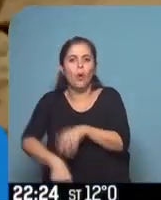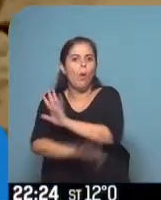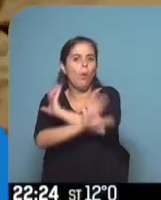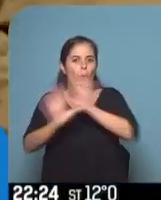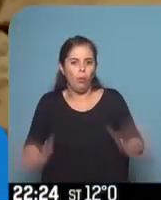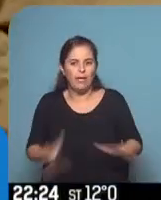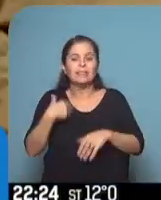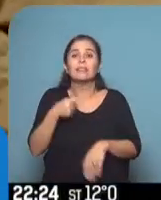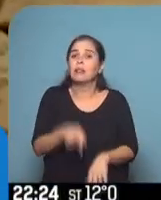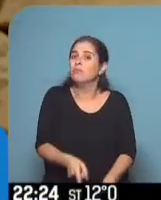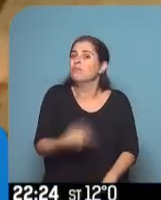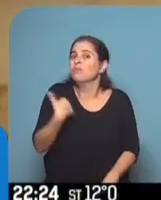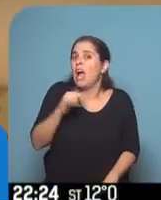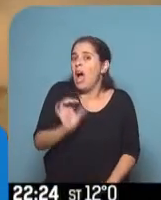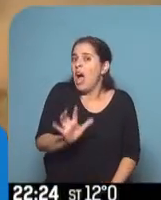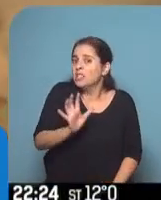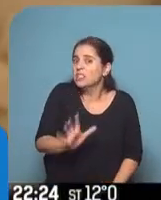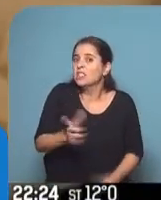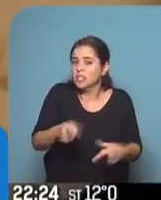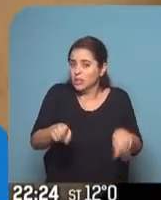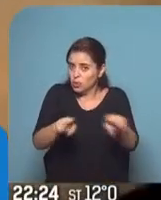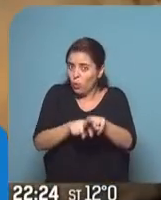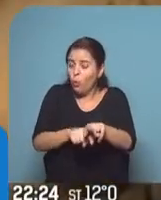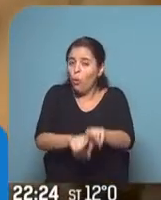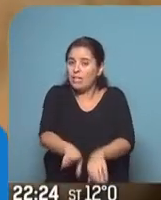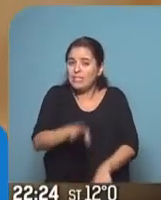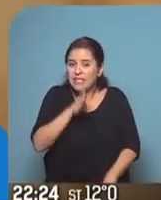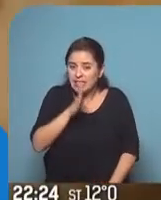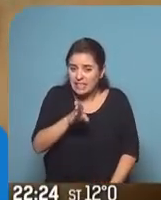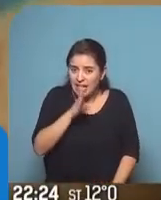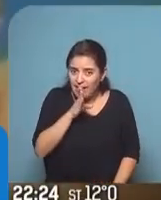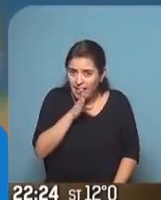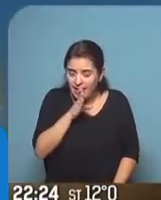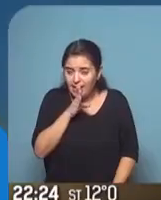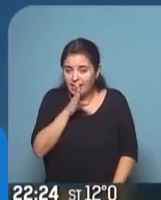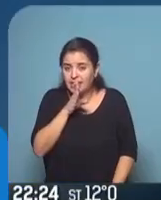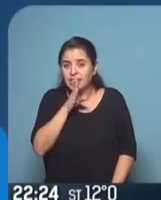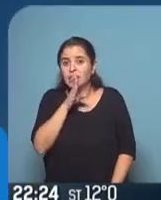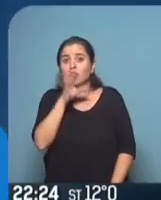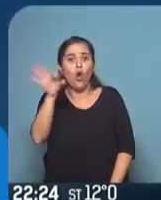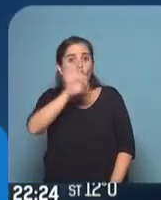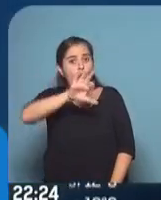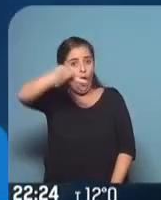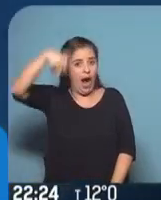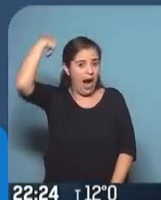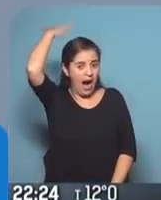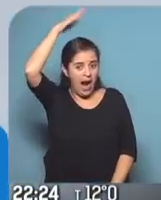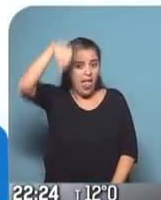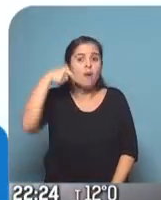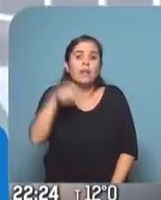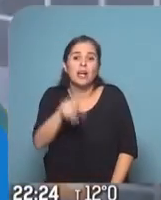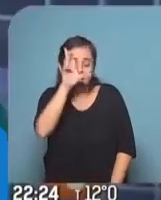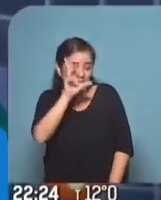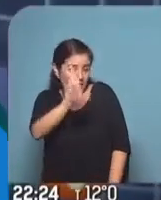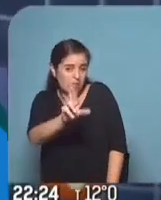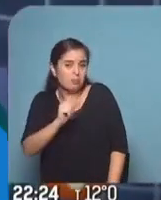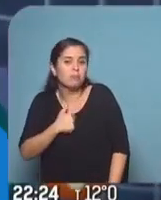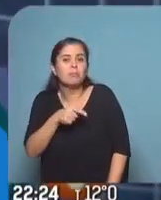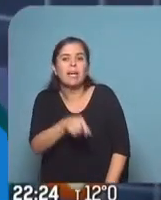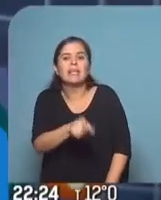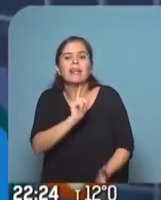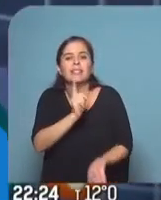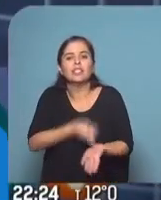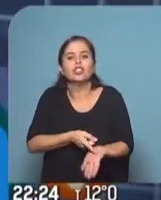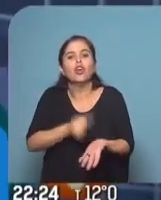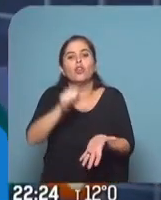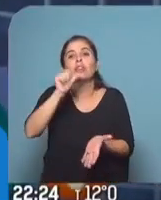Israel y Arabia Saudita, principales gestores de este giro en las políticas estadounidenses. پایان